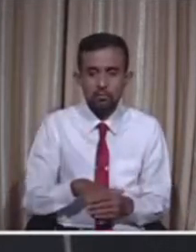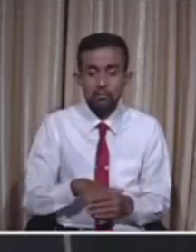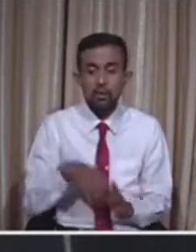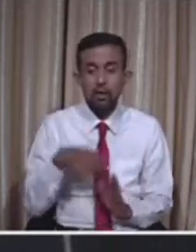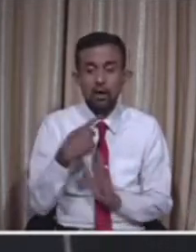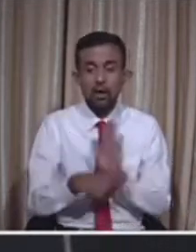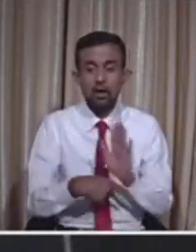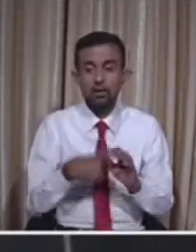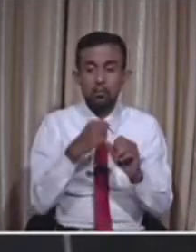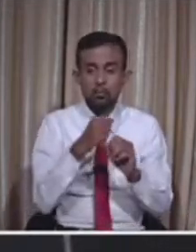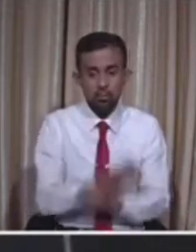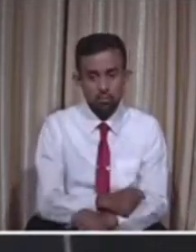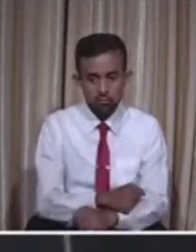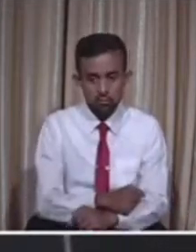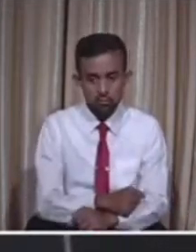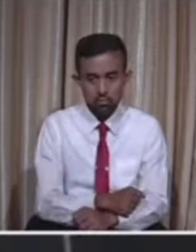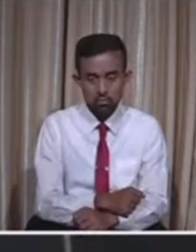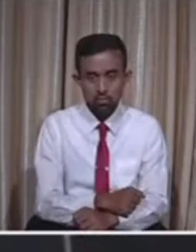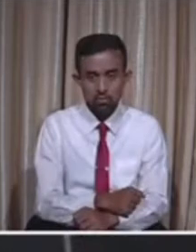රට අස්ථාවර වුණා.